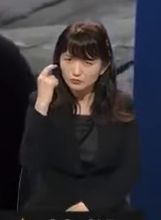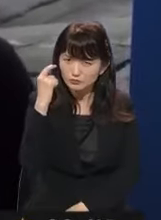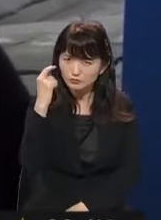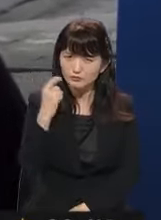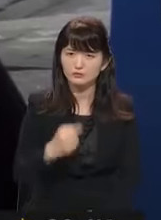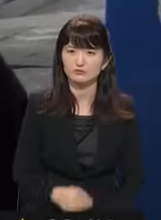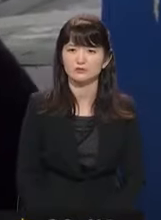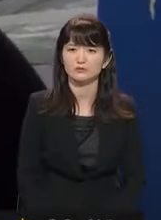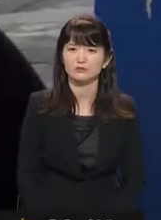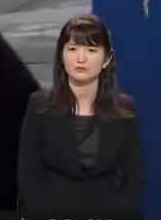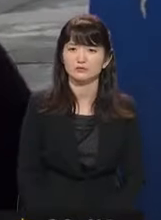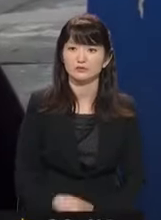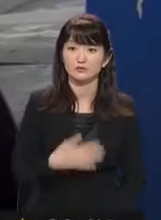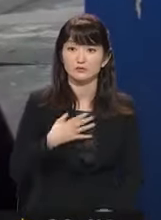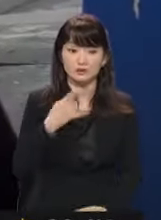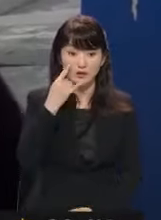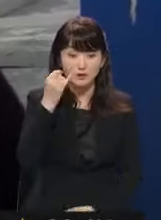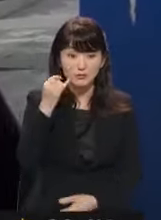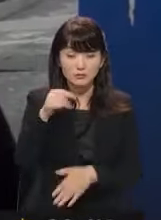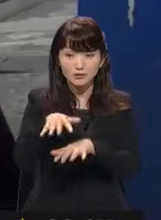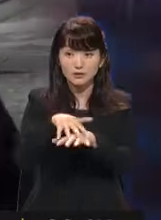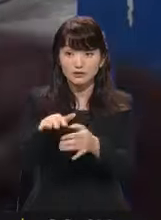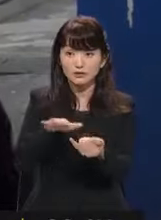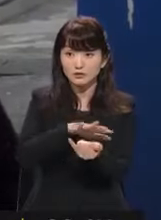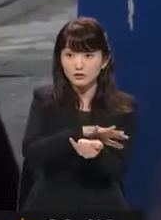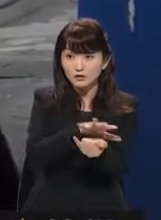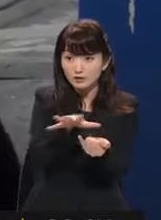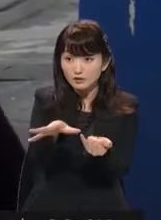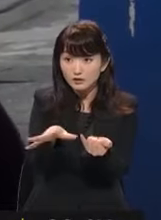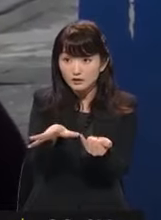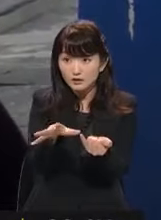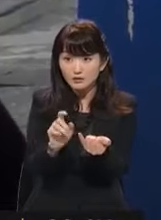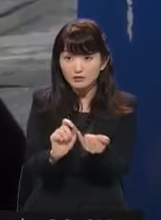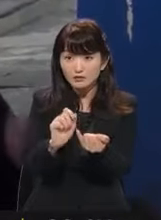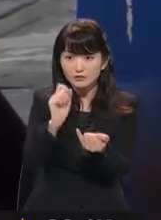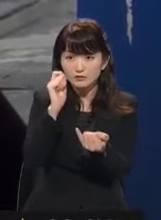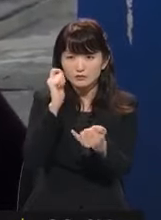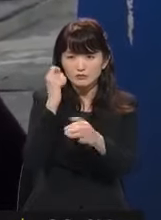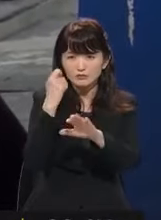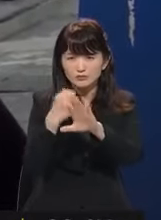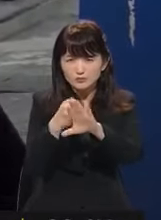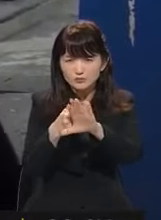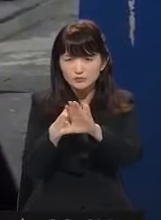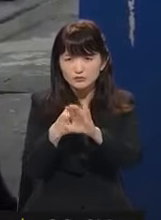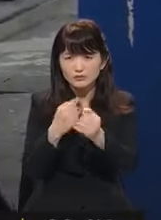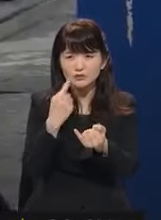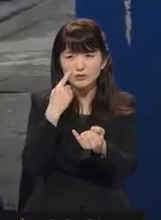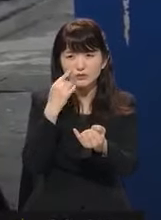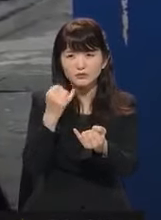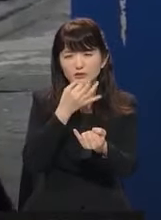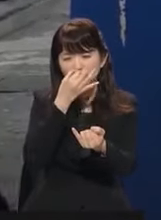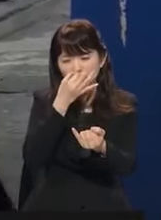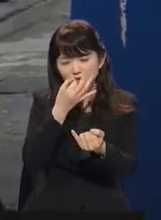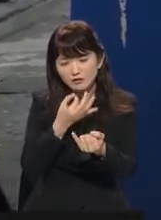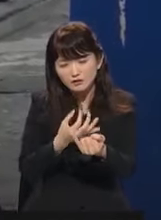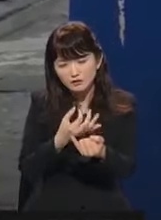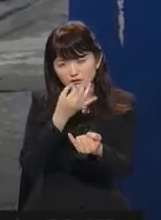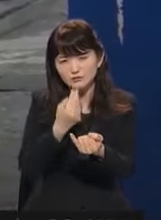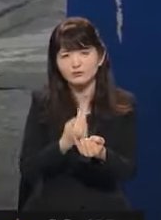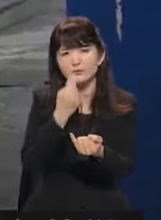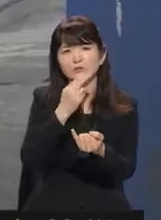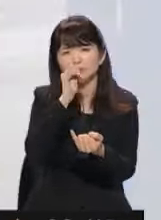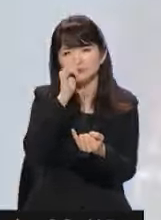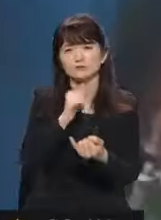aire y hace así y la mano hacía todo el mundo nadie se imaginaba que ella que estaba así